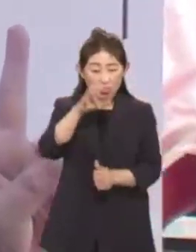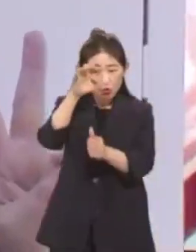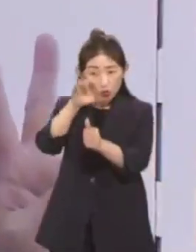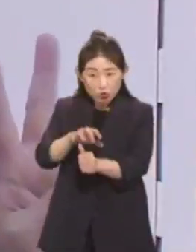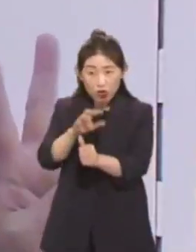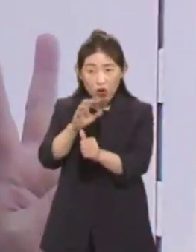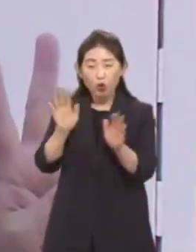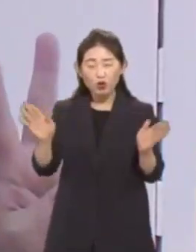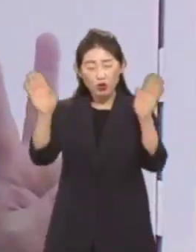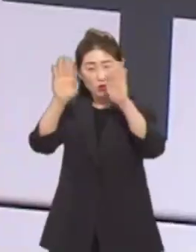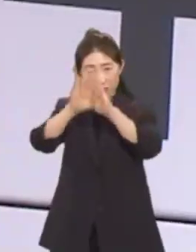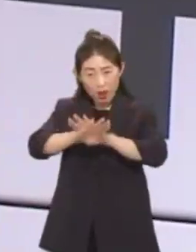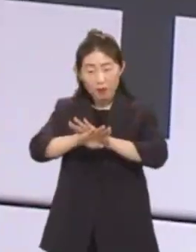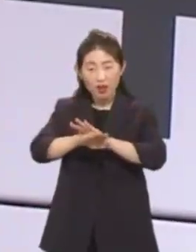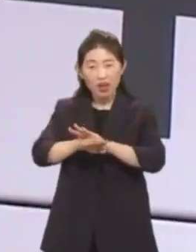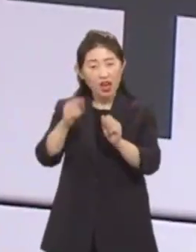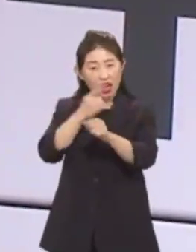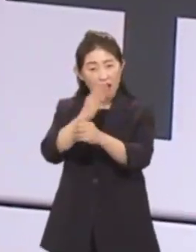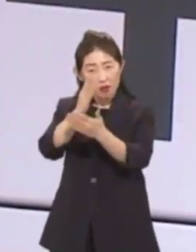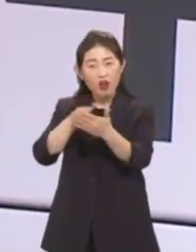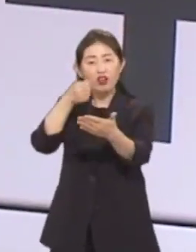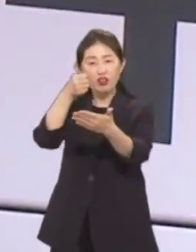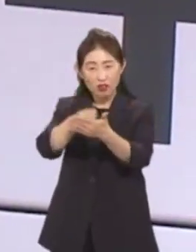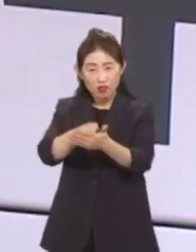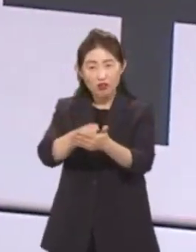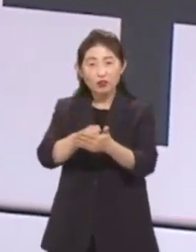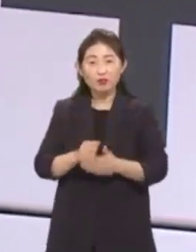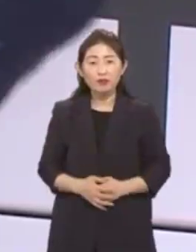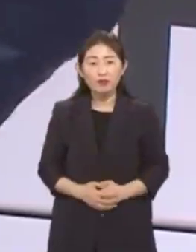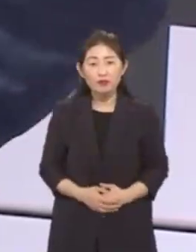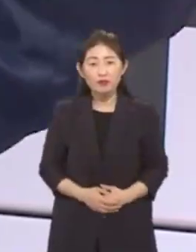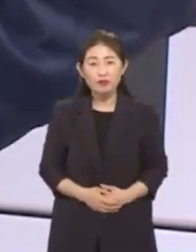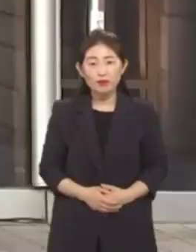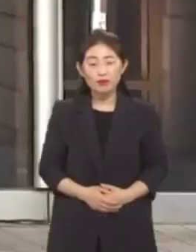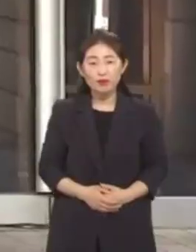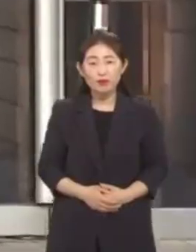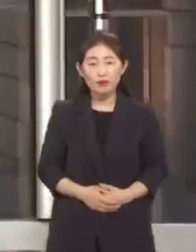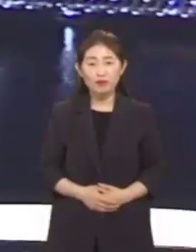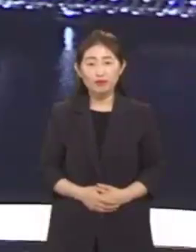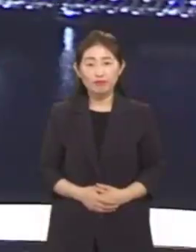여부는 오늘 밤 늦게 결정될 것으로 예상됩니다.